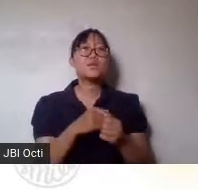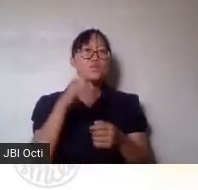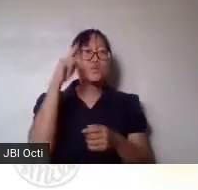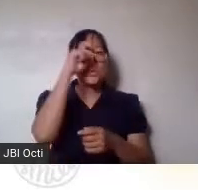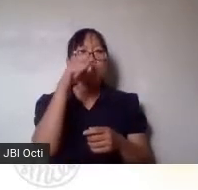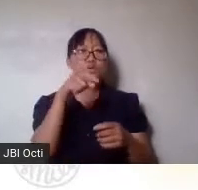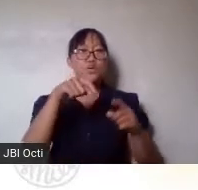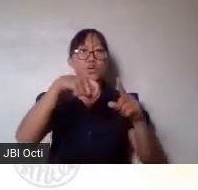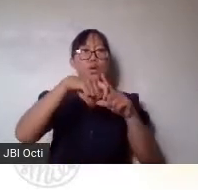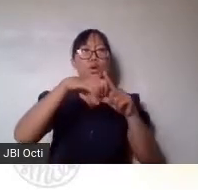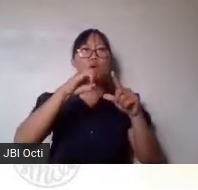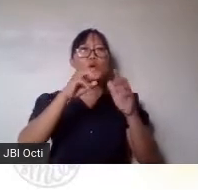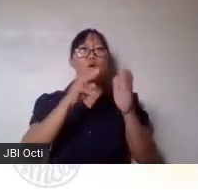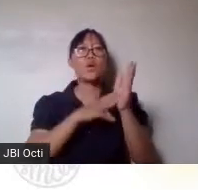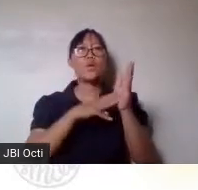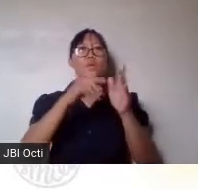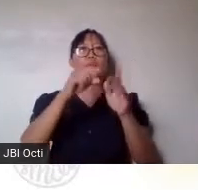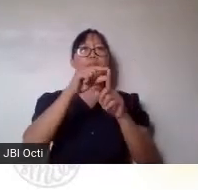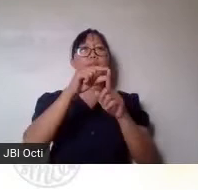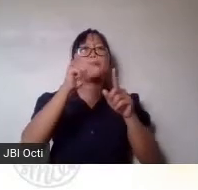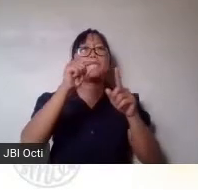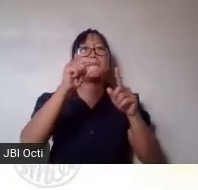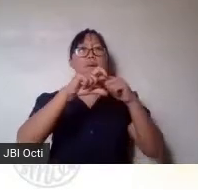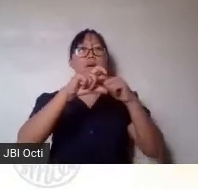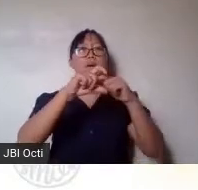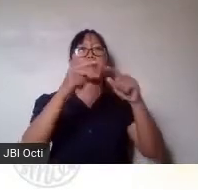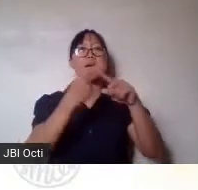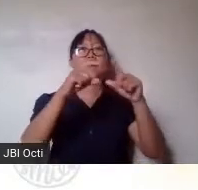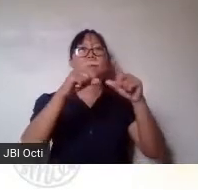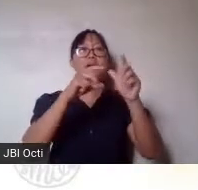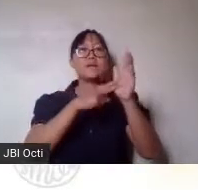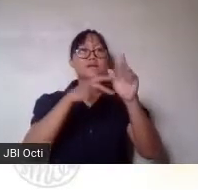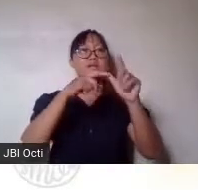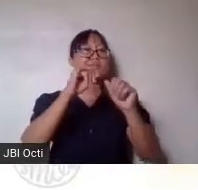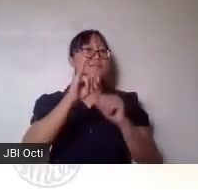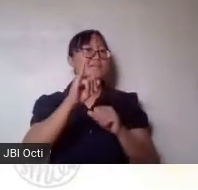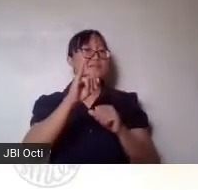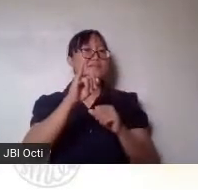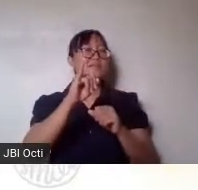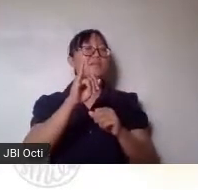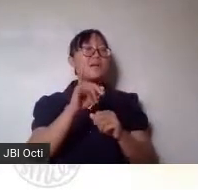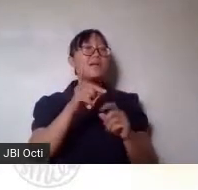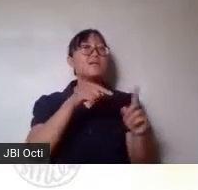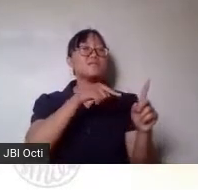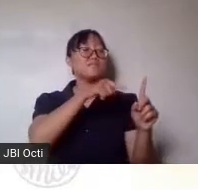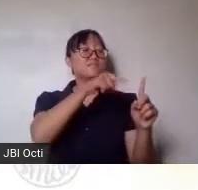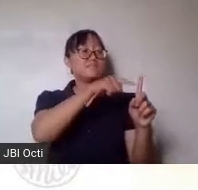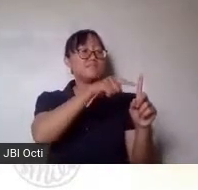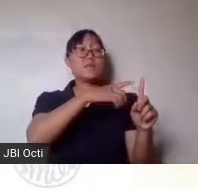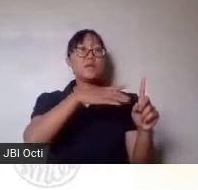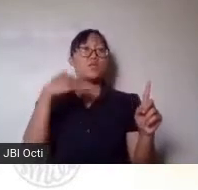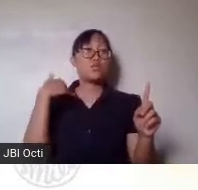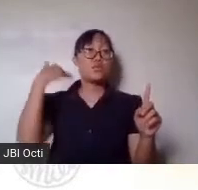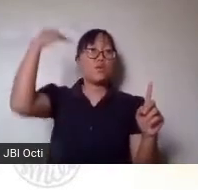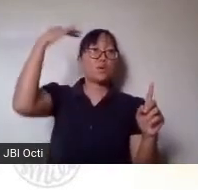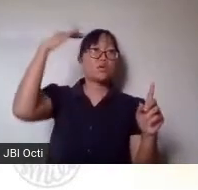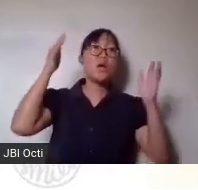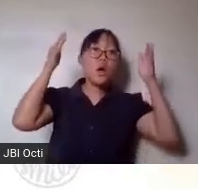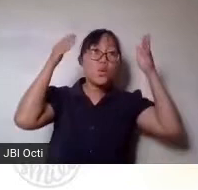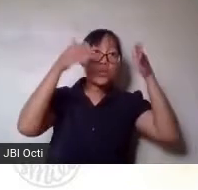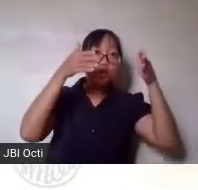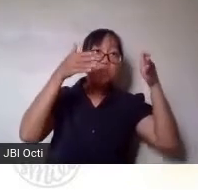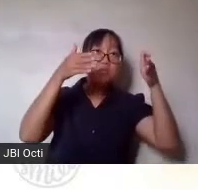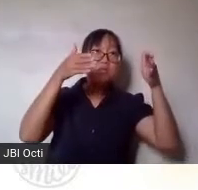usia dewasa pun individu yang terdiagnosis sebagai autisme susah sekali untuk mencerna hal-hal